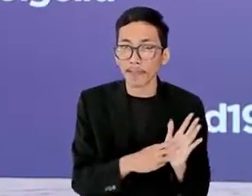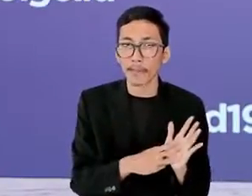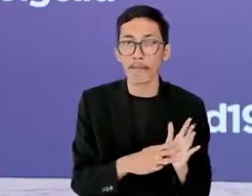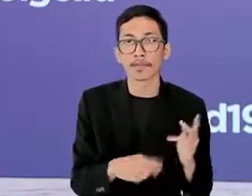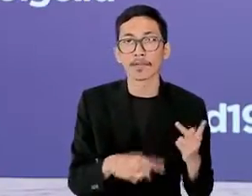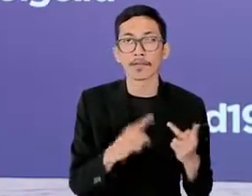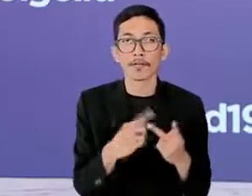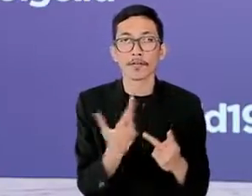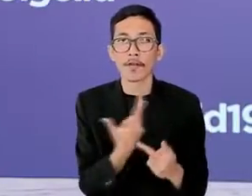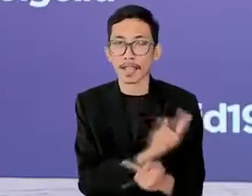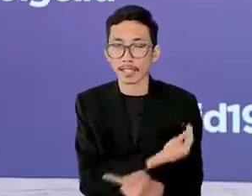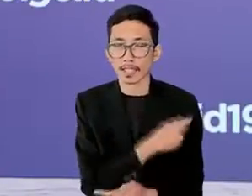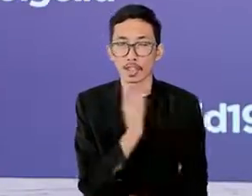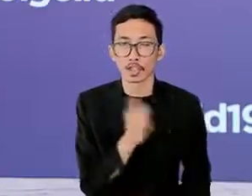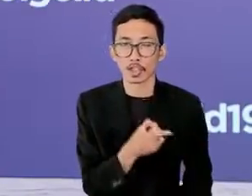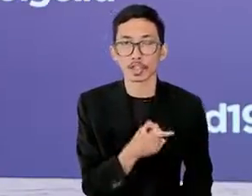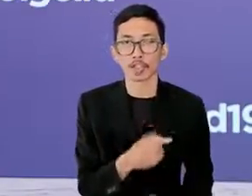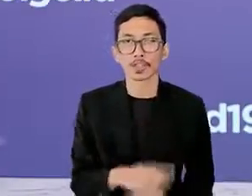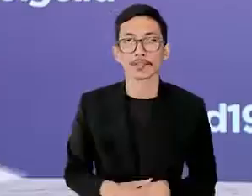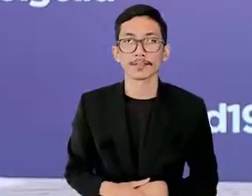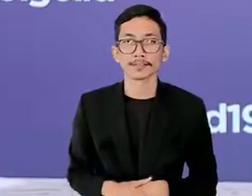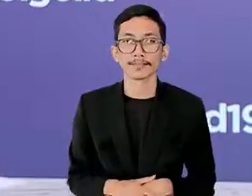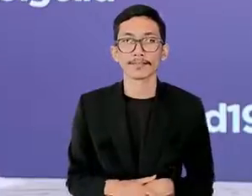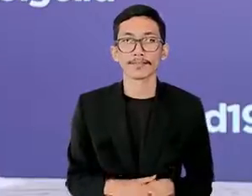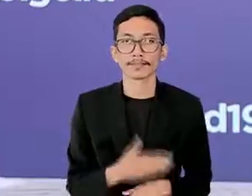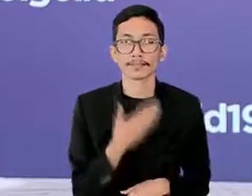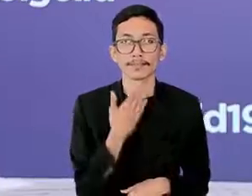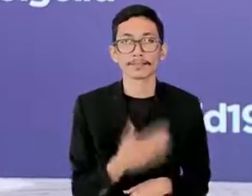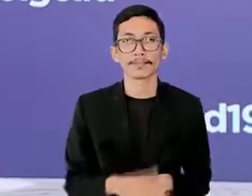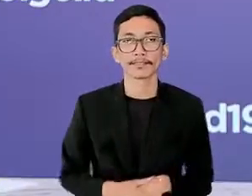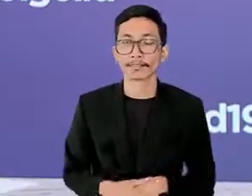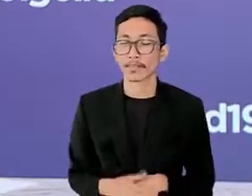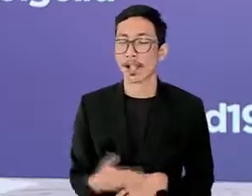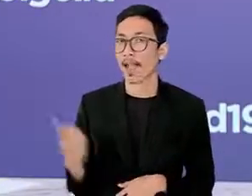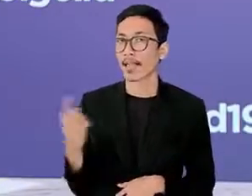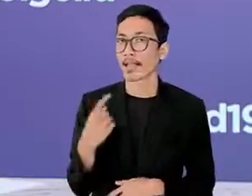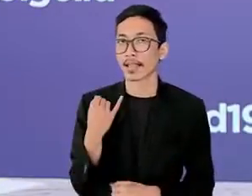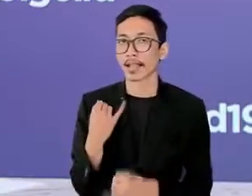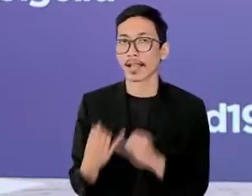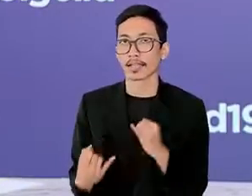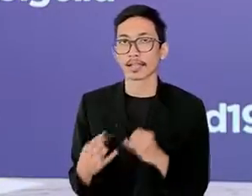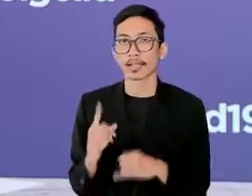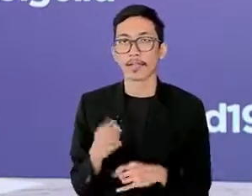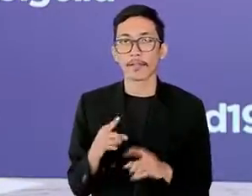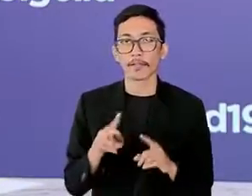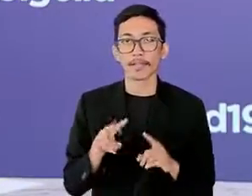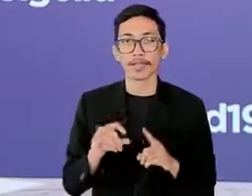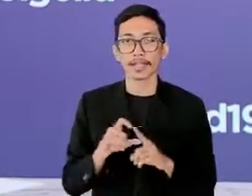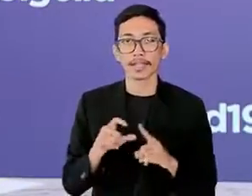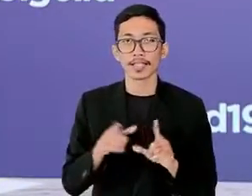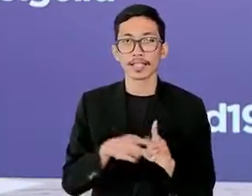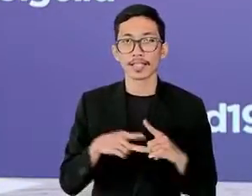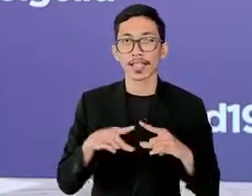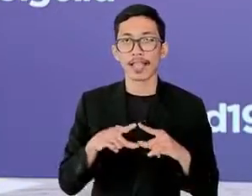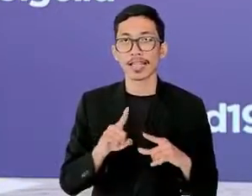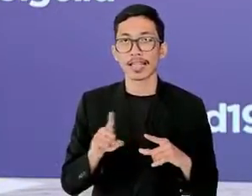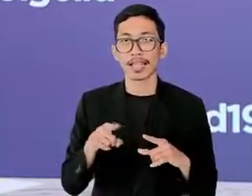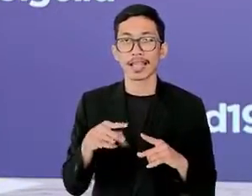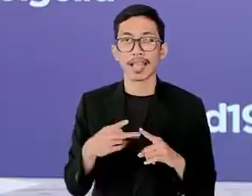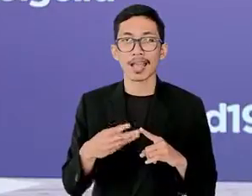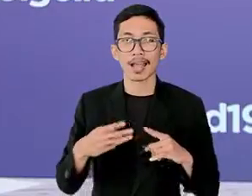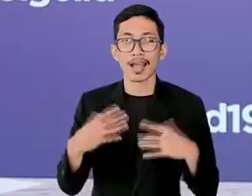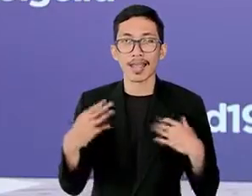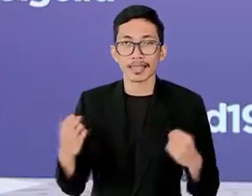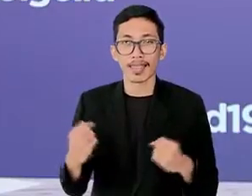divaksinasi terima kasih pertanyaan terakhir dari Fidyah detikHealth muncul petisi batalkan